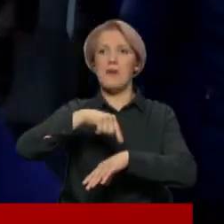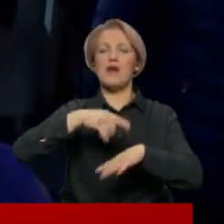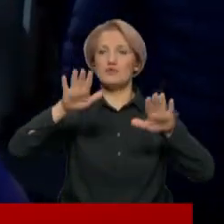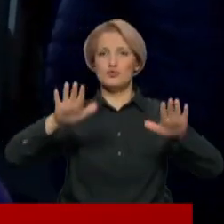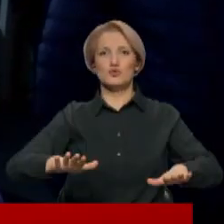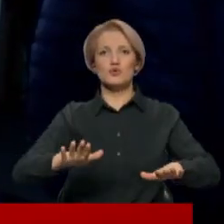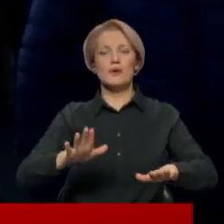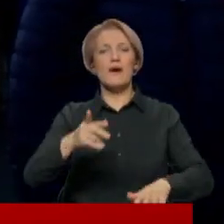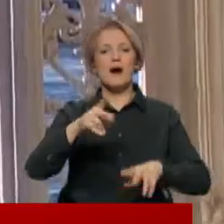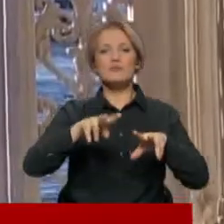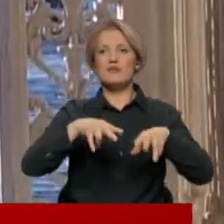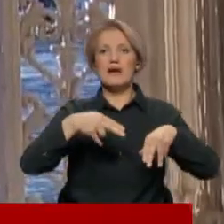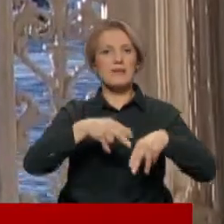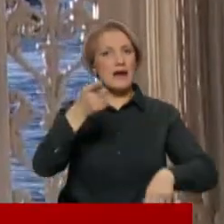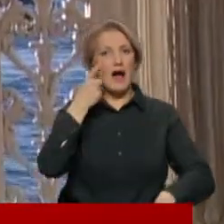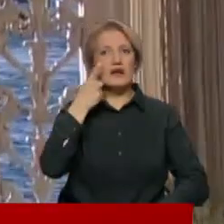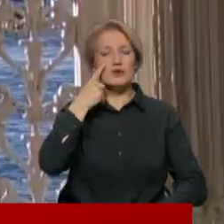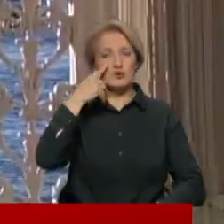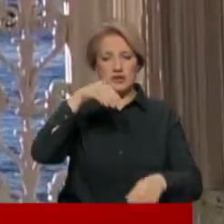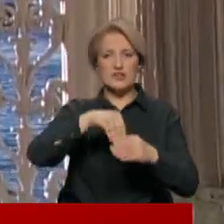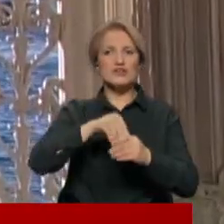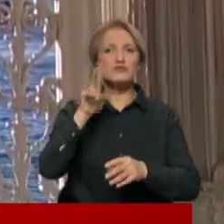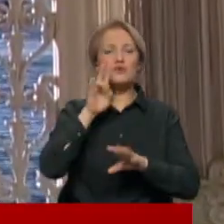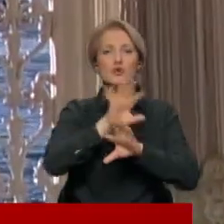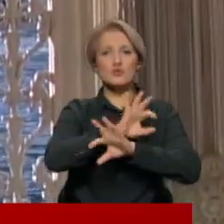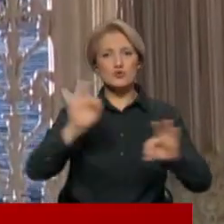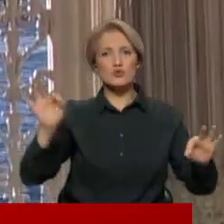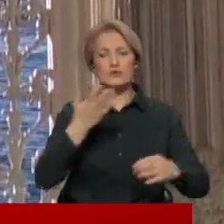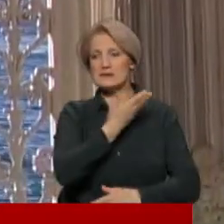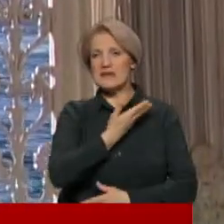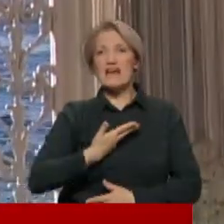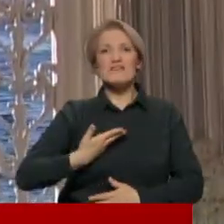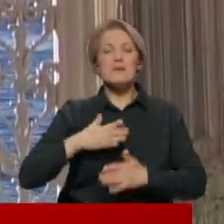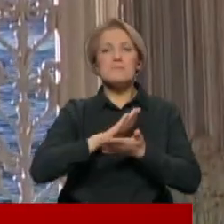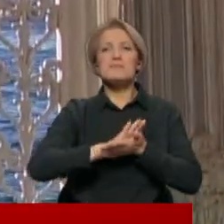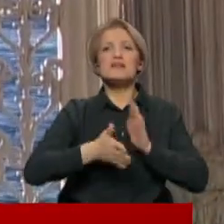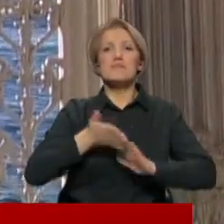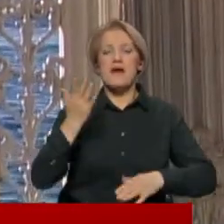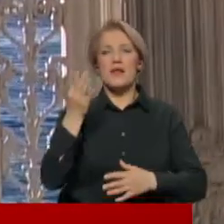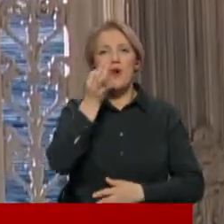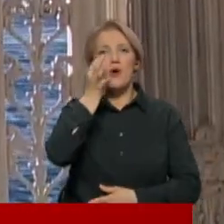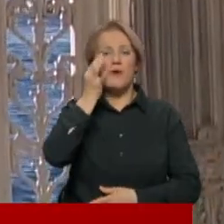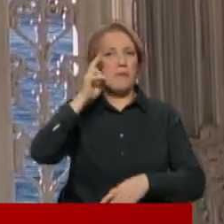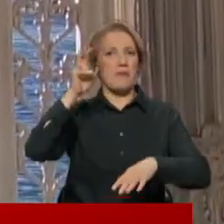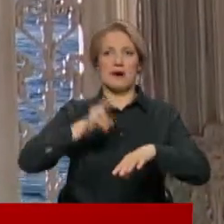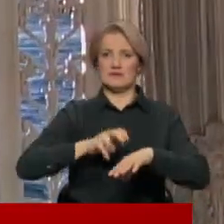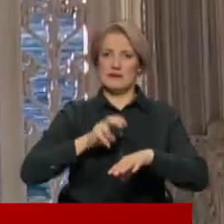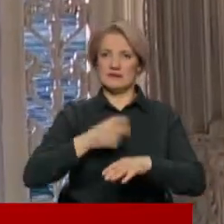Türkiye, Ulu Önder Mustafa Kemal Atatürk'ü sonsuz sevgi ve dinmeyen özlemle andı.